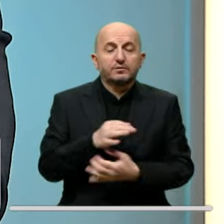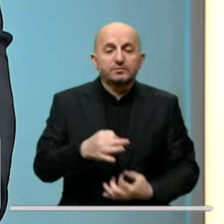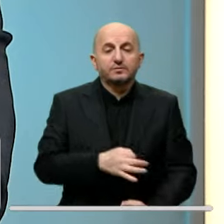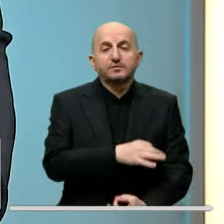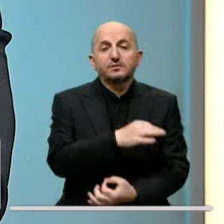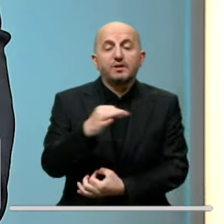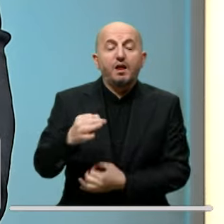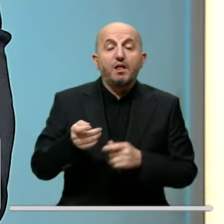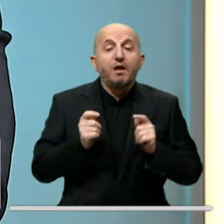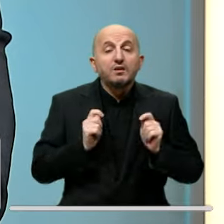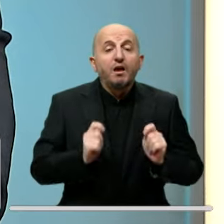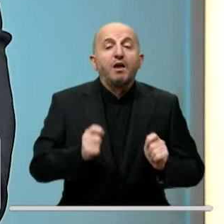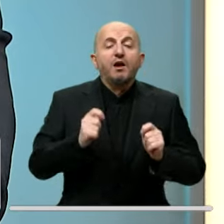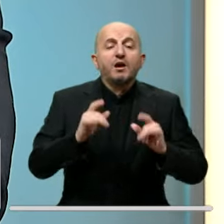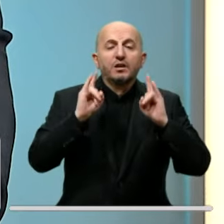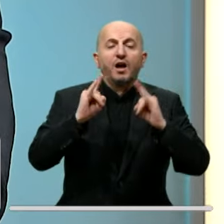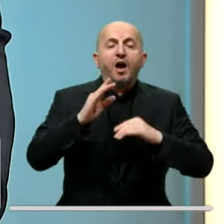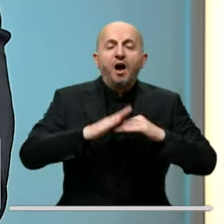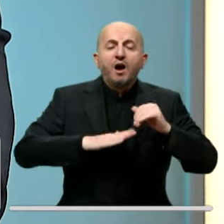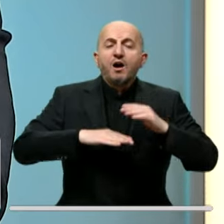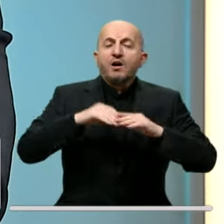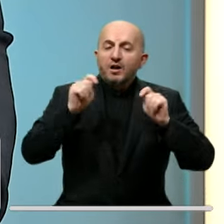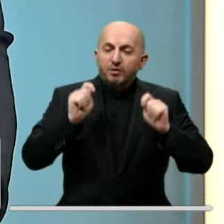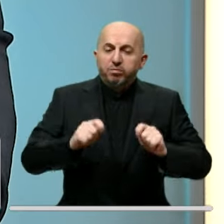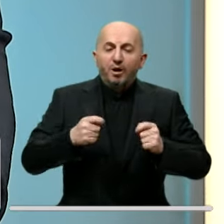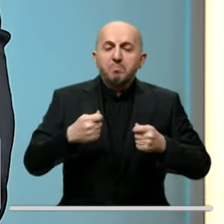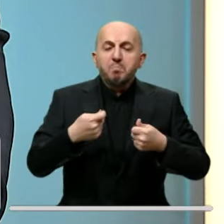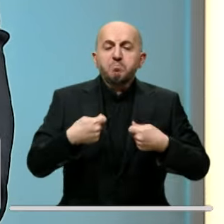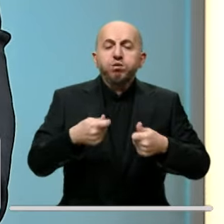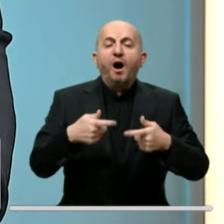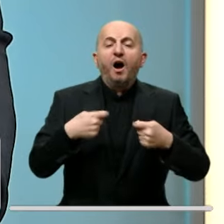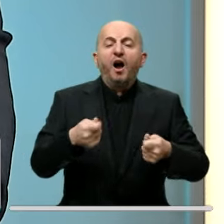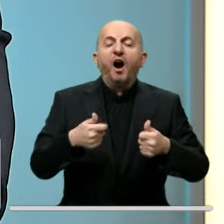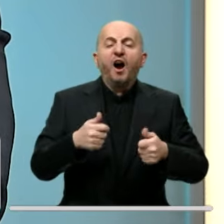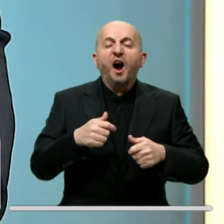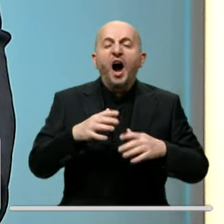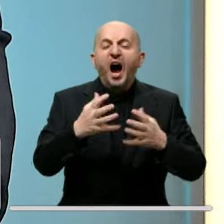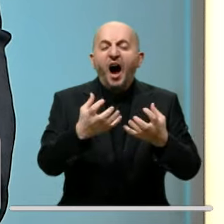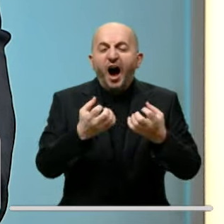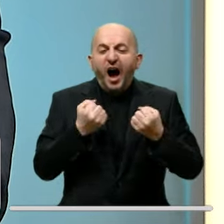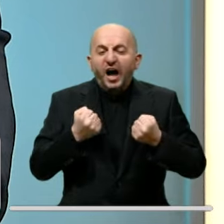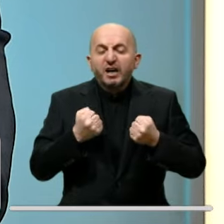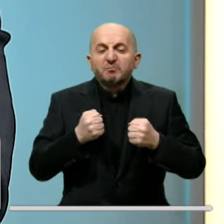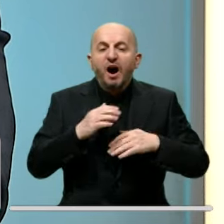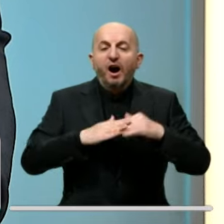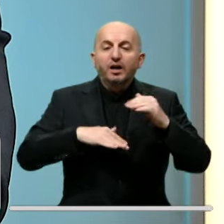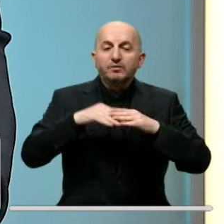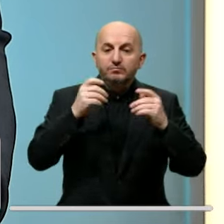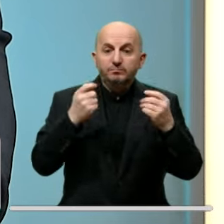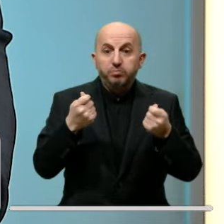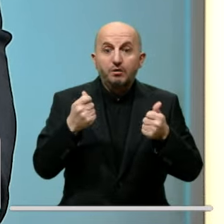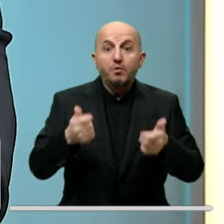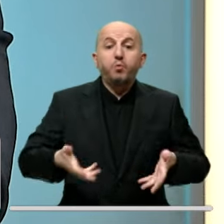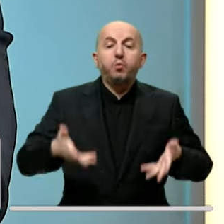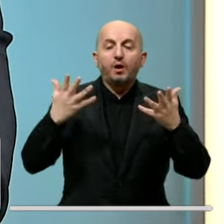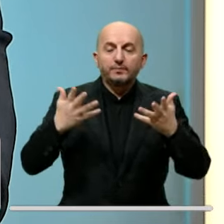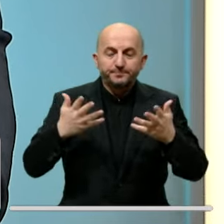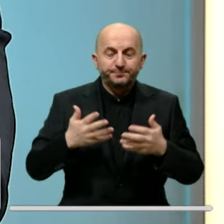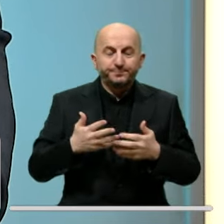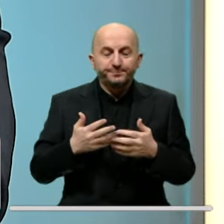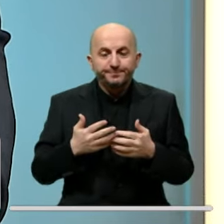insanlar zorlanıyorlar cami yapmakta. Çünkü bayağı pahalı cami satın almak veya cami yapmak bayağı pahalı.